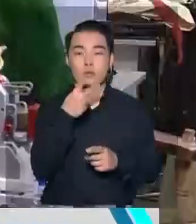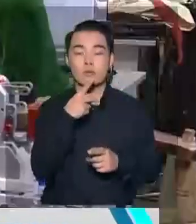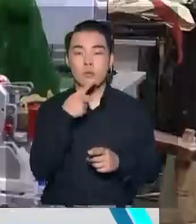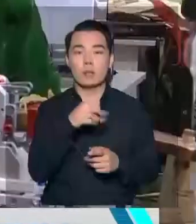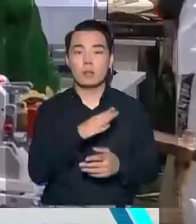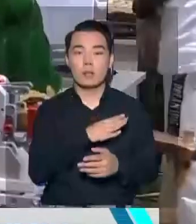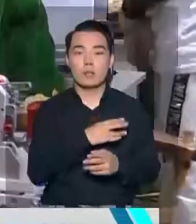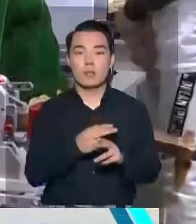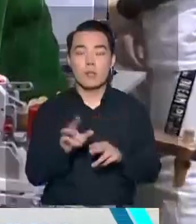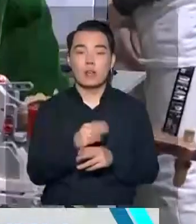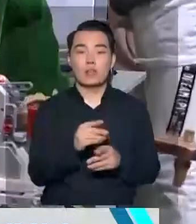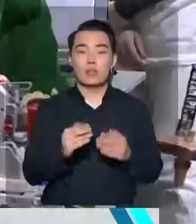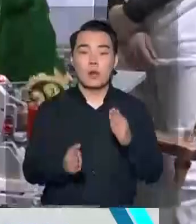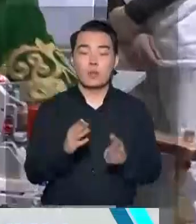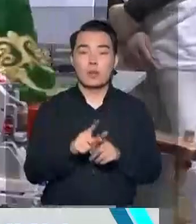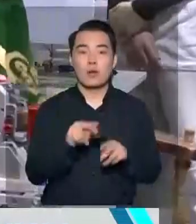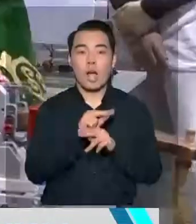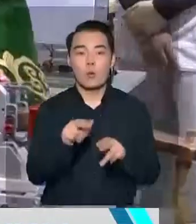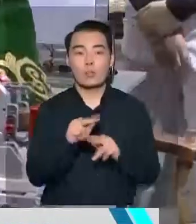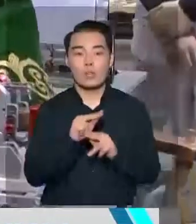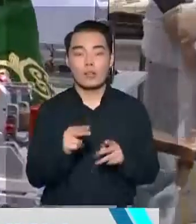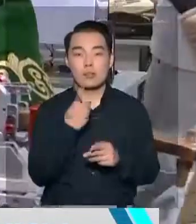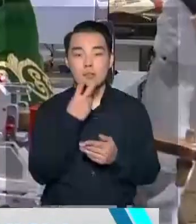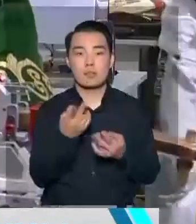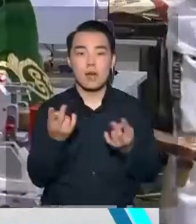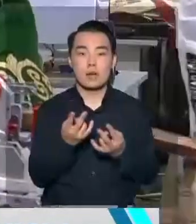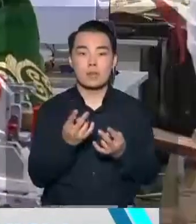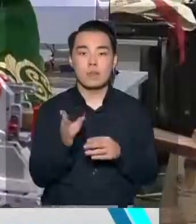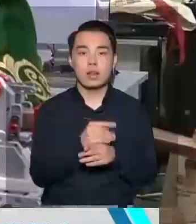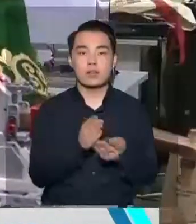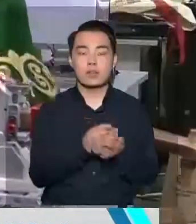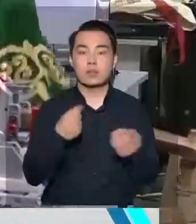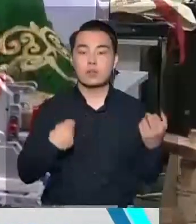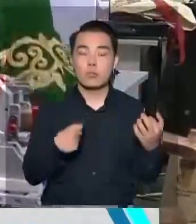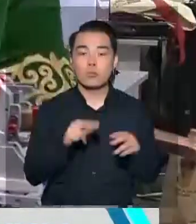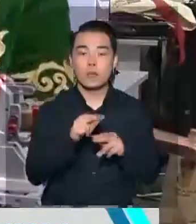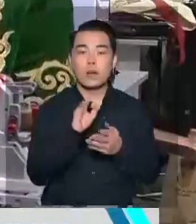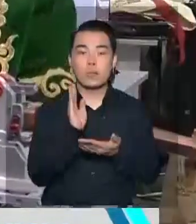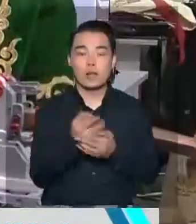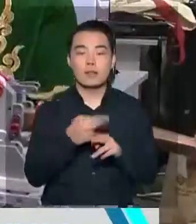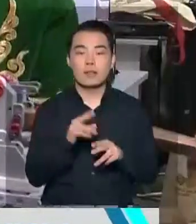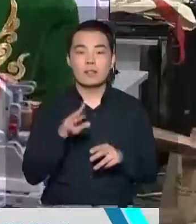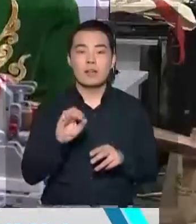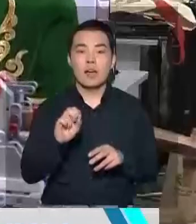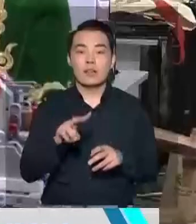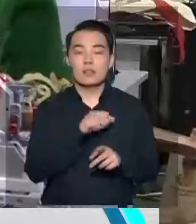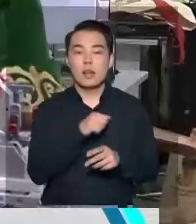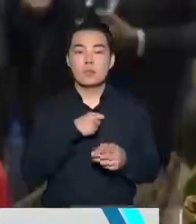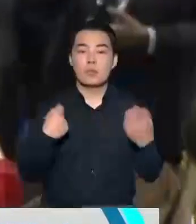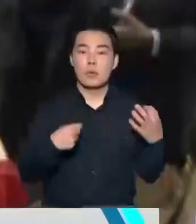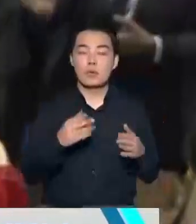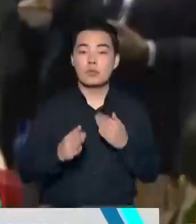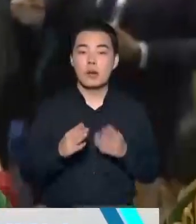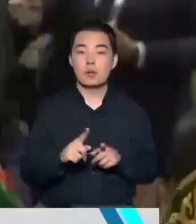Он предназначен для помощи в обучении учеников домбре. Иван мен Вениамин жобаларына домбырашы